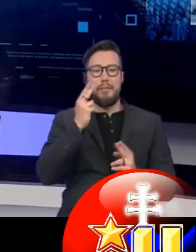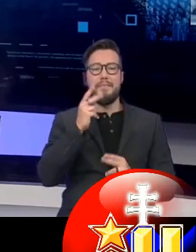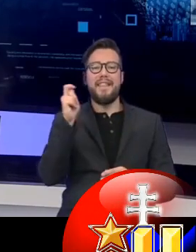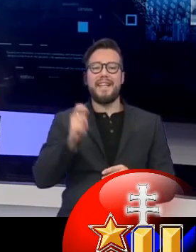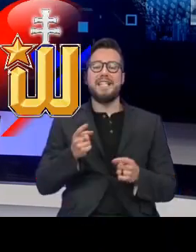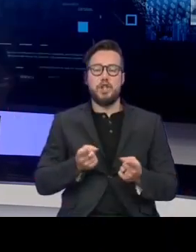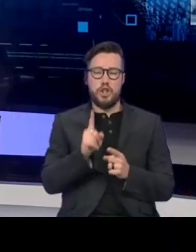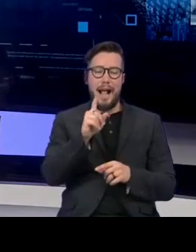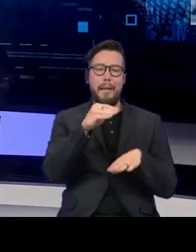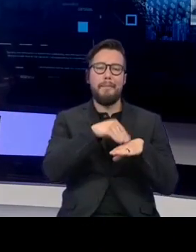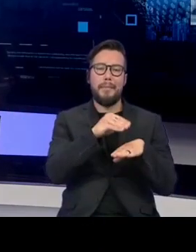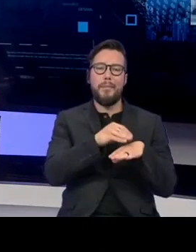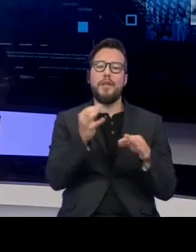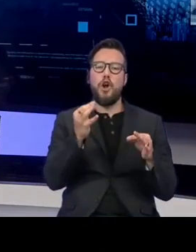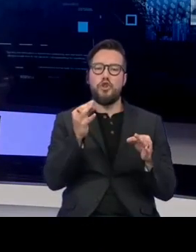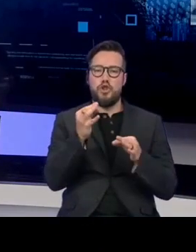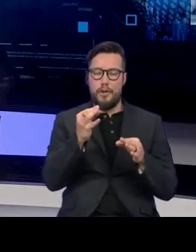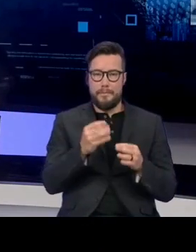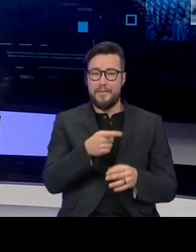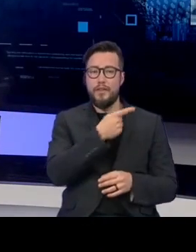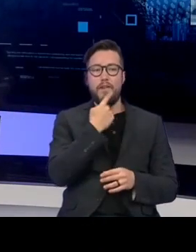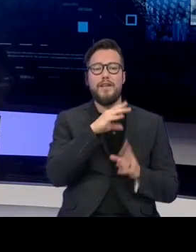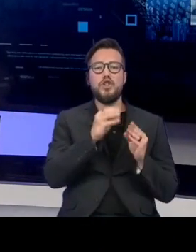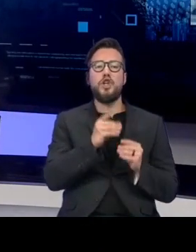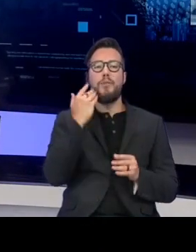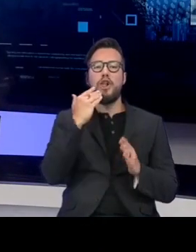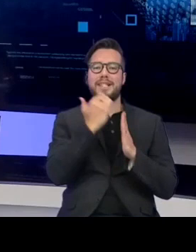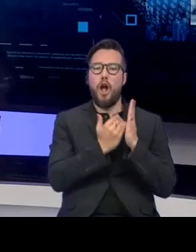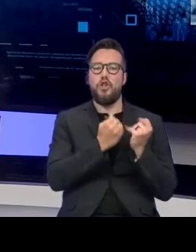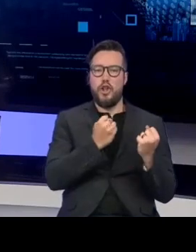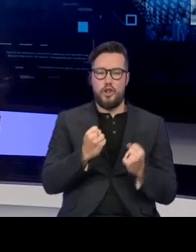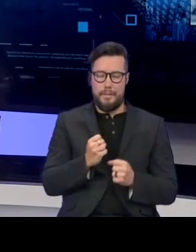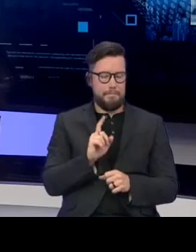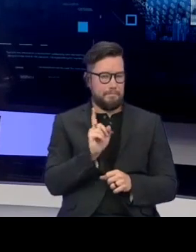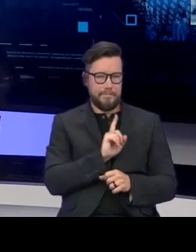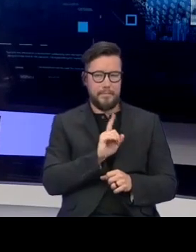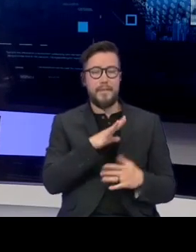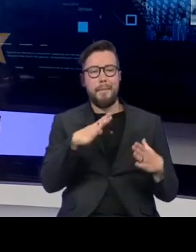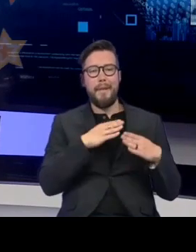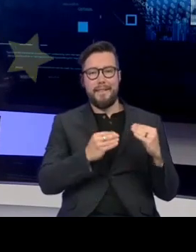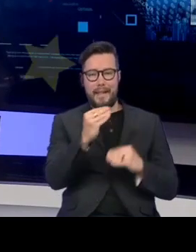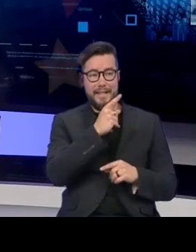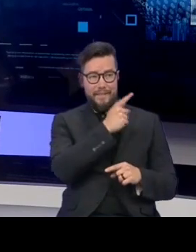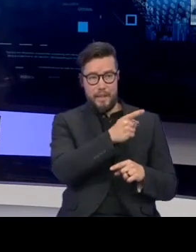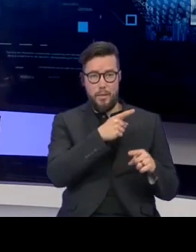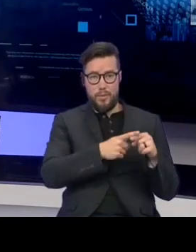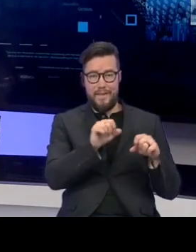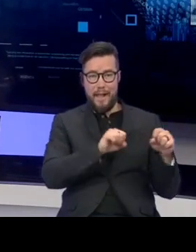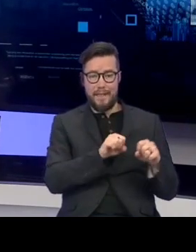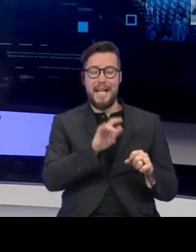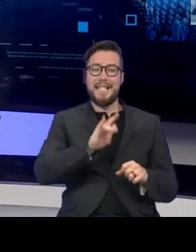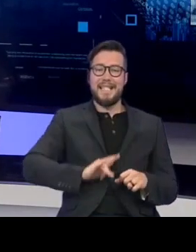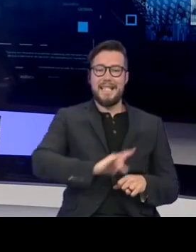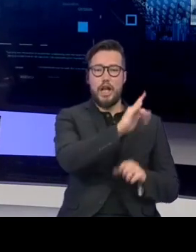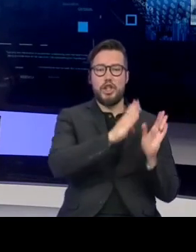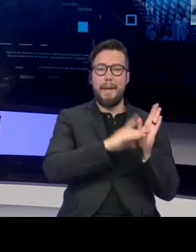Len si pripomeňme, o čo tu ide, lebo vy ste povedali, že všetko bolo v súlade so zákonom. Nie, pán Naď, vy a vláda ste poslali stíhačky MIGy